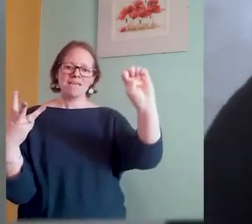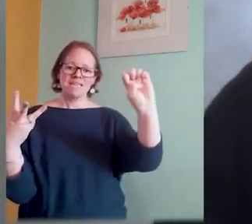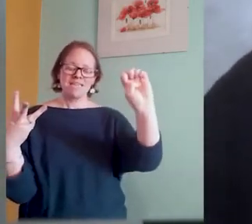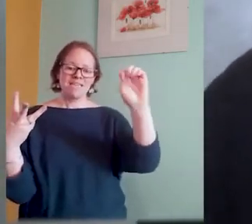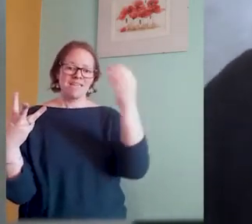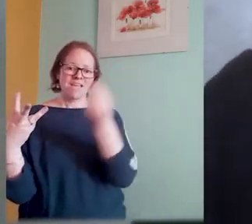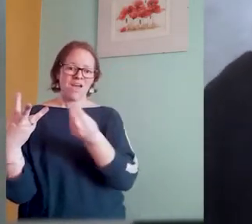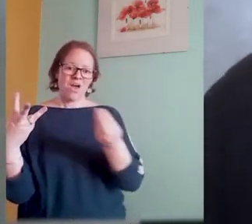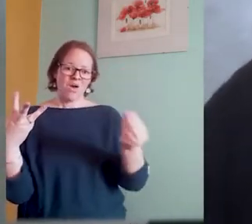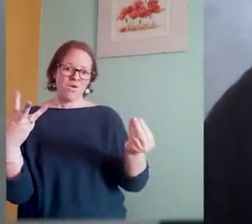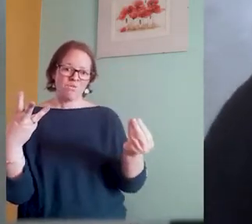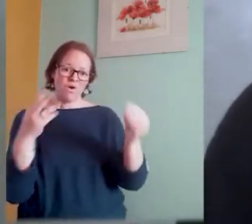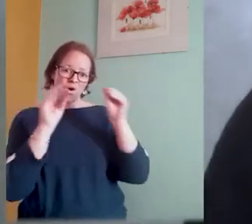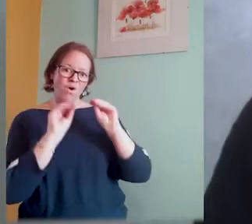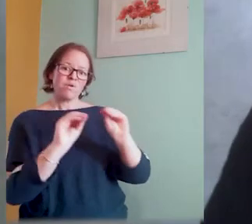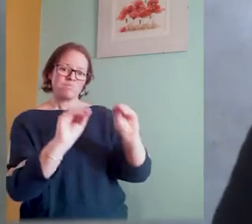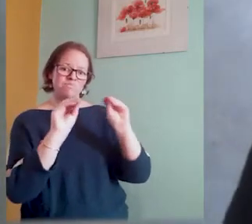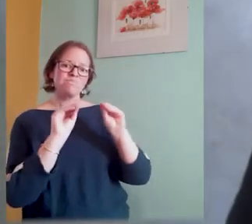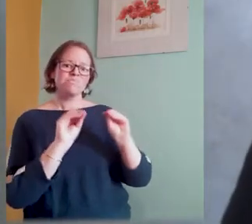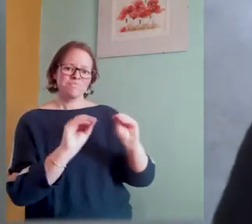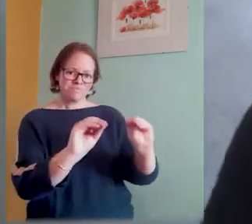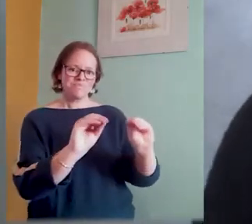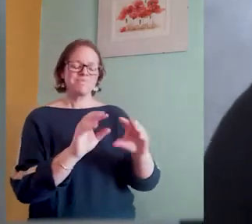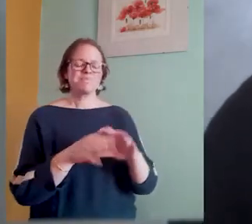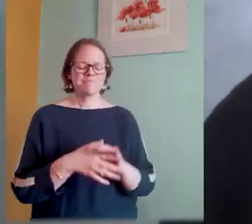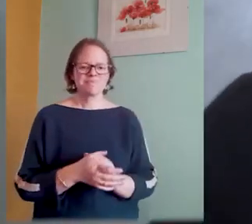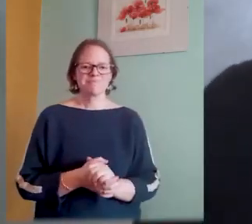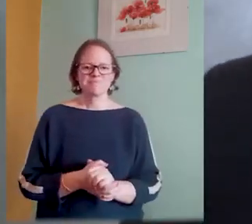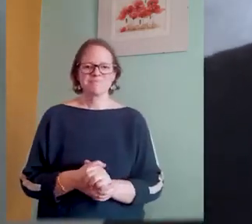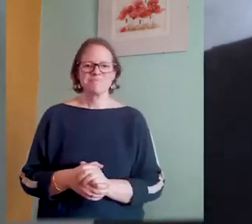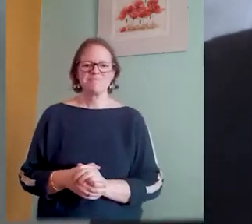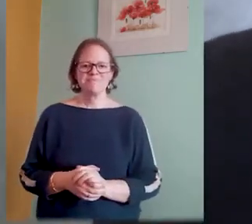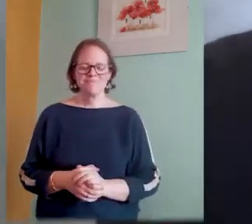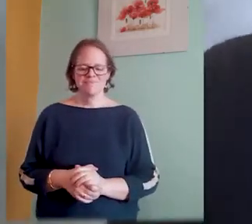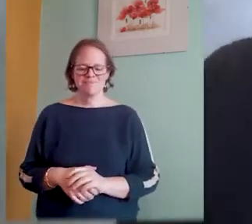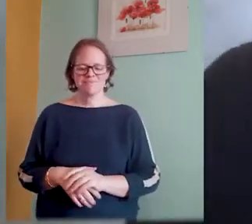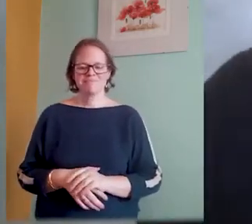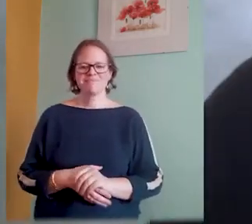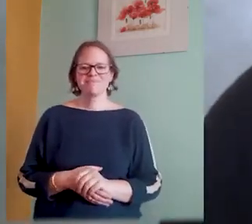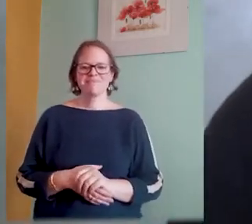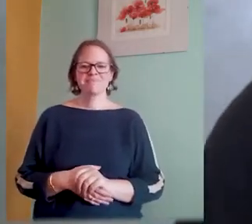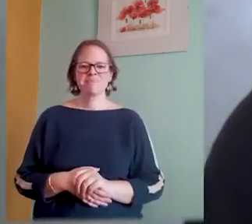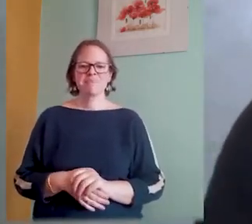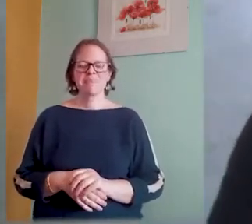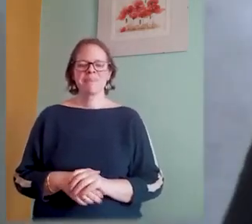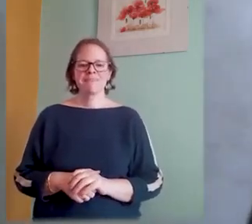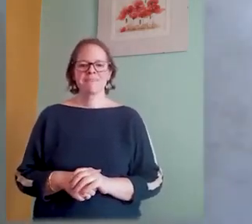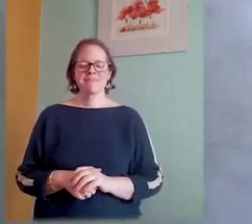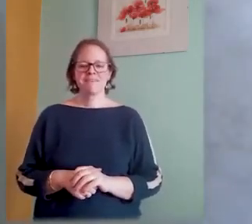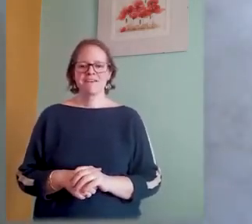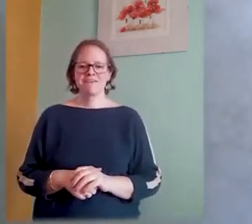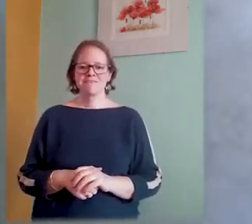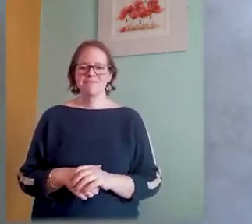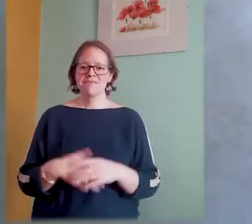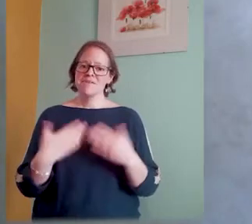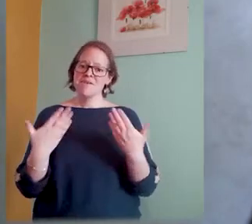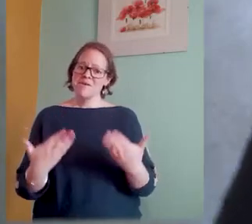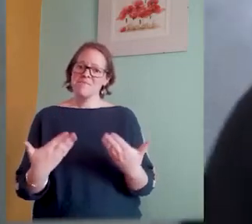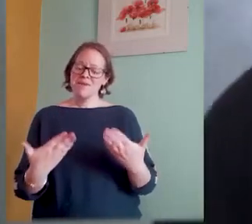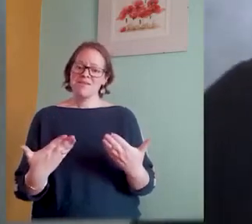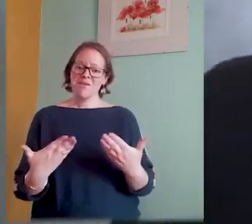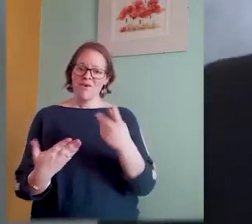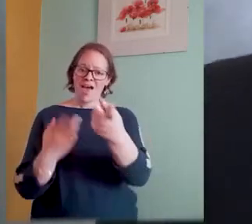en troisième temps Marie. Une monitrice d'école du dimanche qui apportera un petit enseignement pour les enfants. Et en attendant